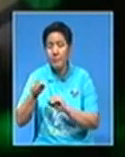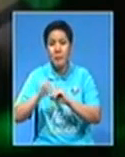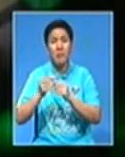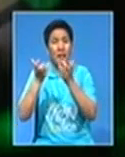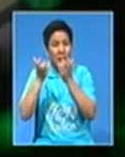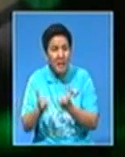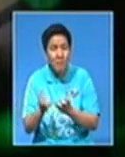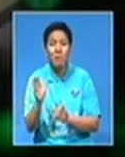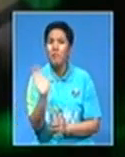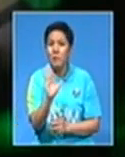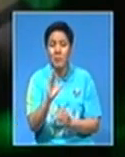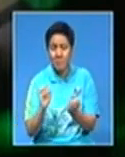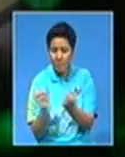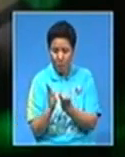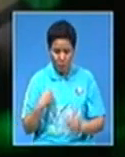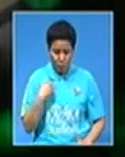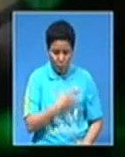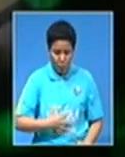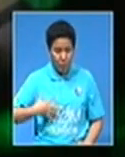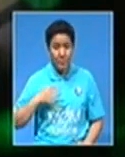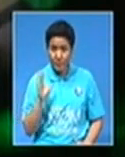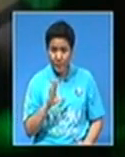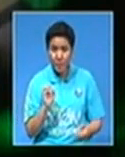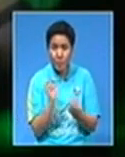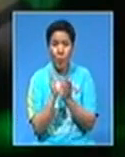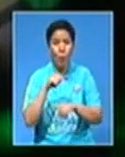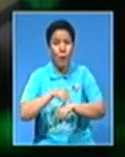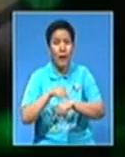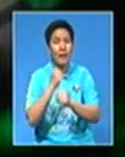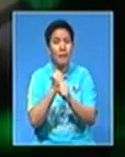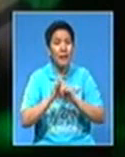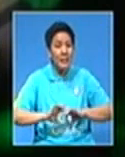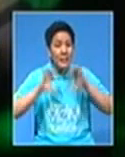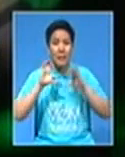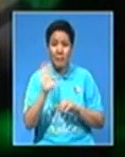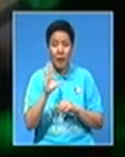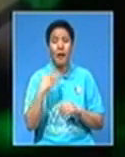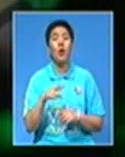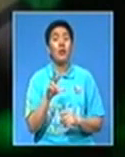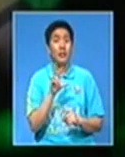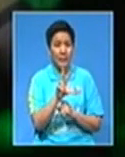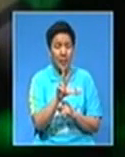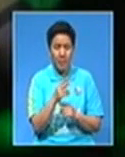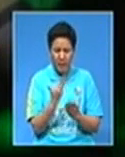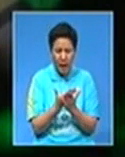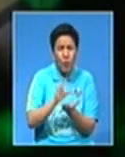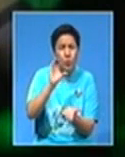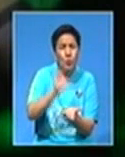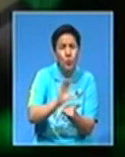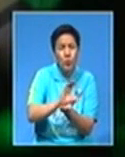ที่หนักเกินไปไม่กระทบกับสุขภาพและการทำงานราชการ 3. คือการรีไฟแนนซ์โดยหาแหล่งเงินทุ